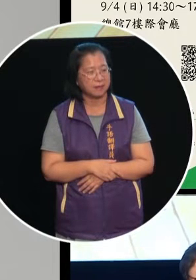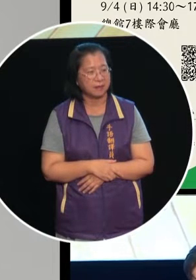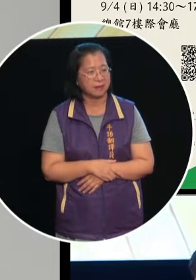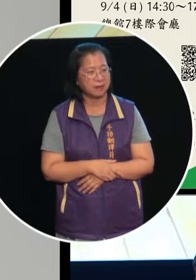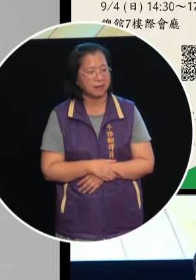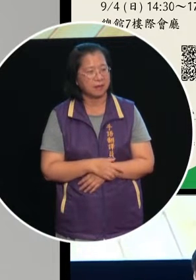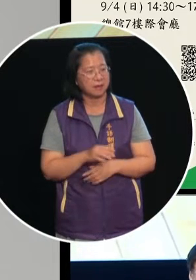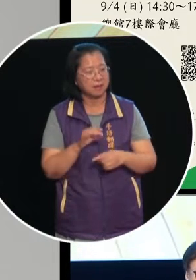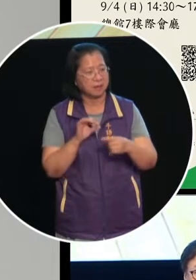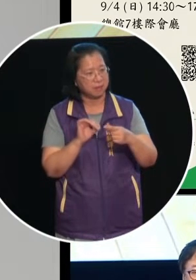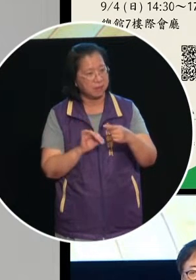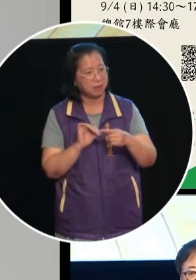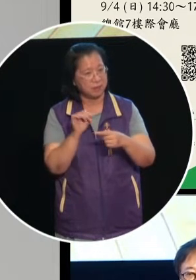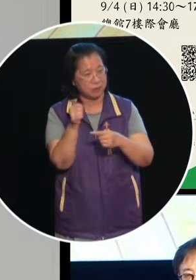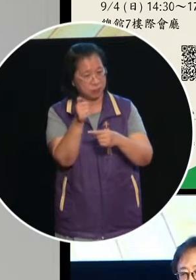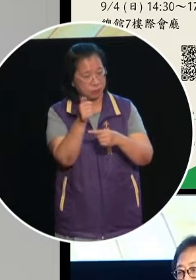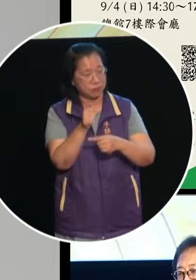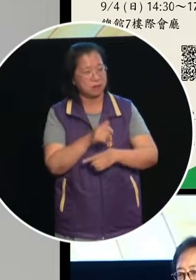是